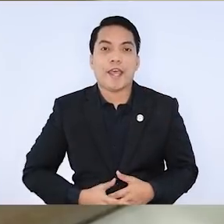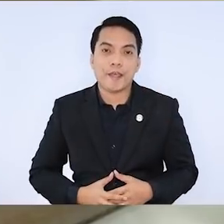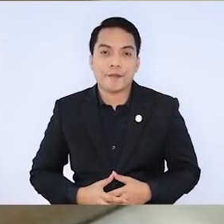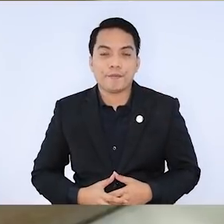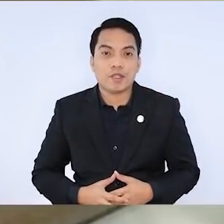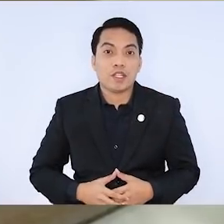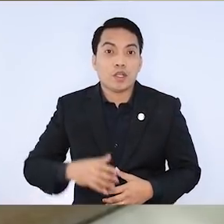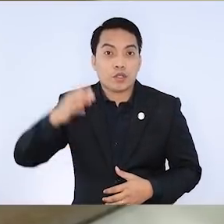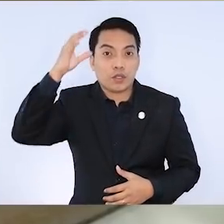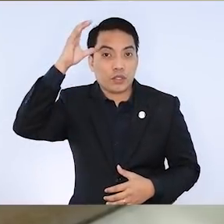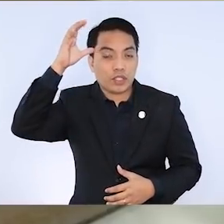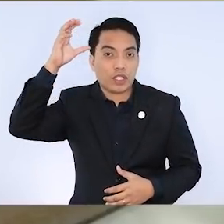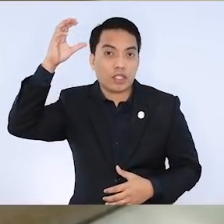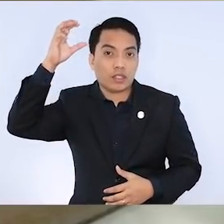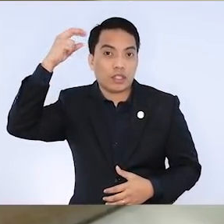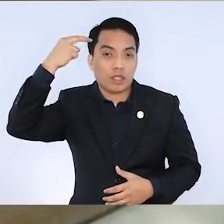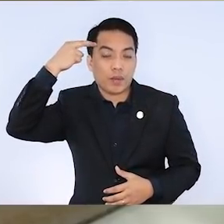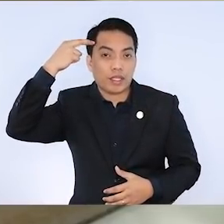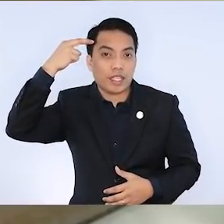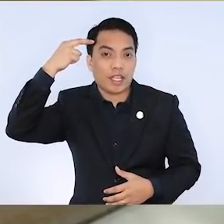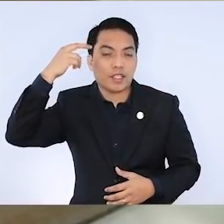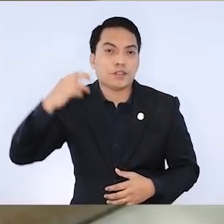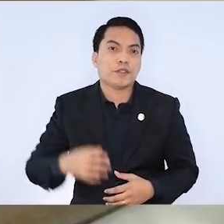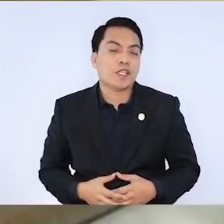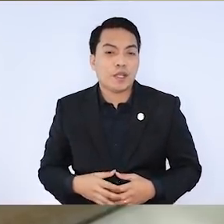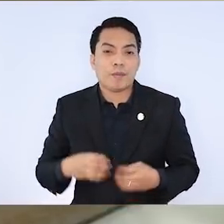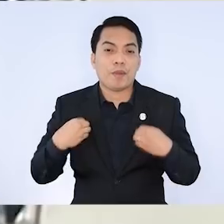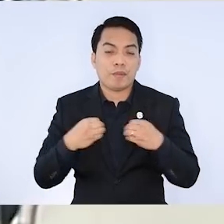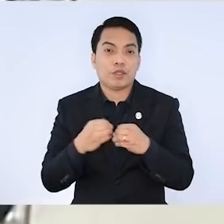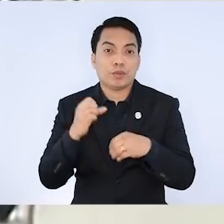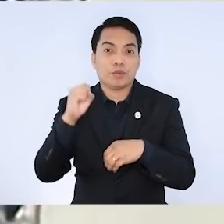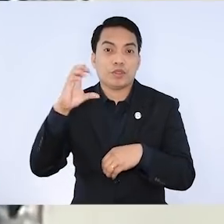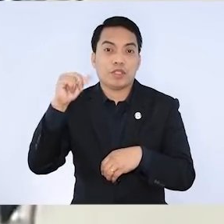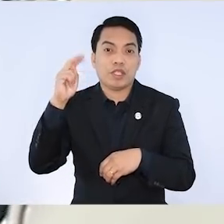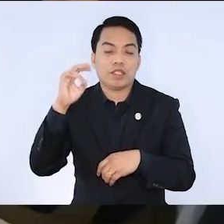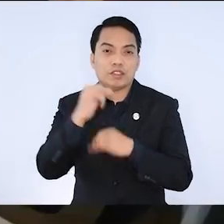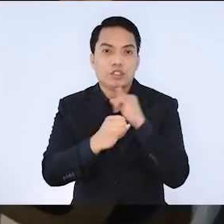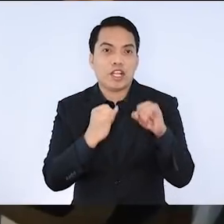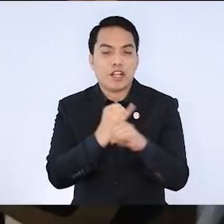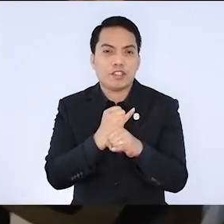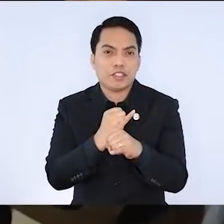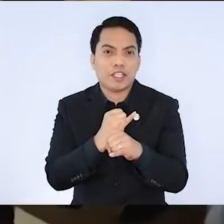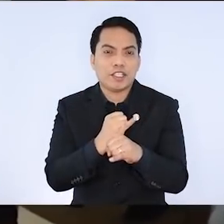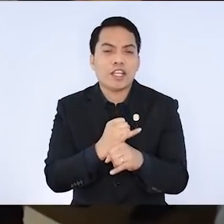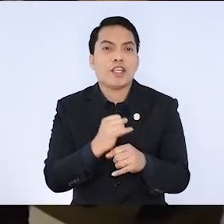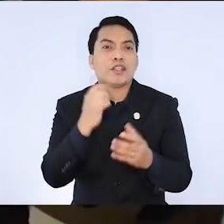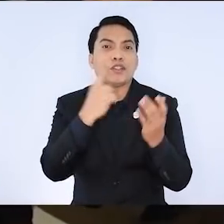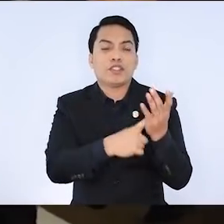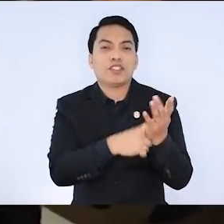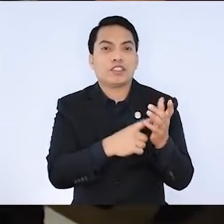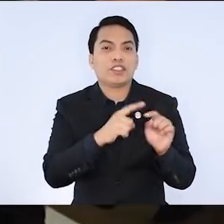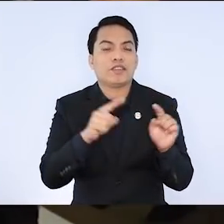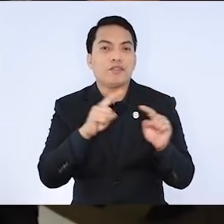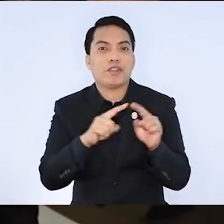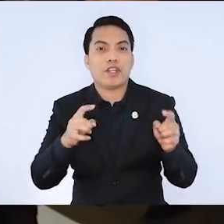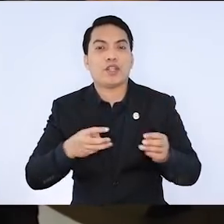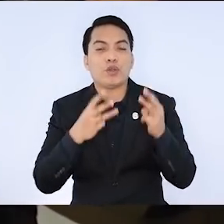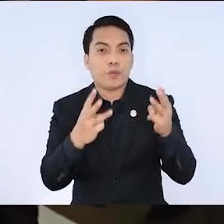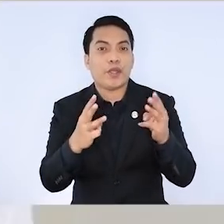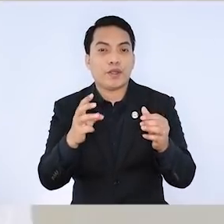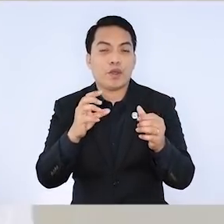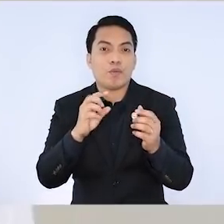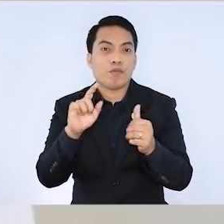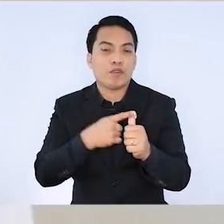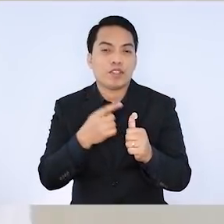Christian Ricahuerta na kabilang sa kapisanang scan ang iba't ibang paraan ng paglalapat ng paunang lunas o ng first